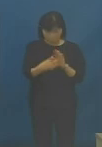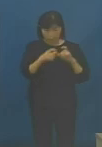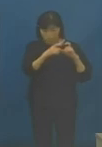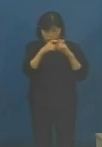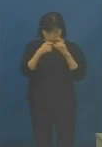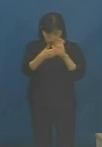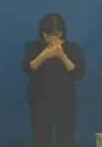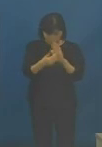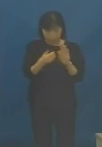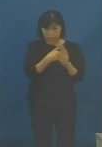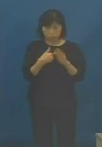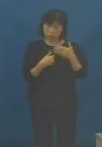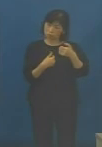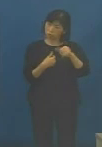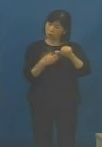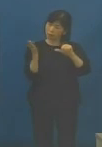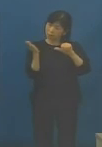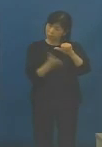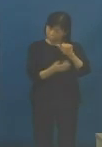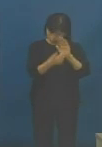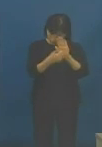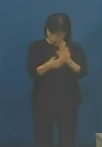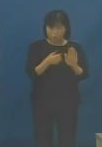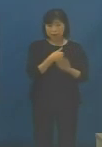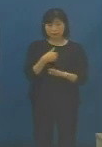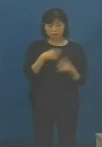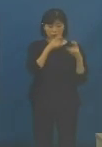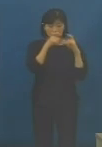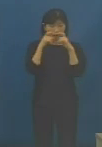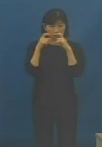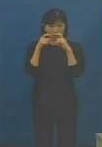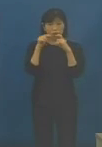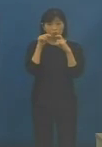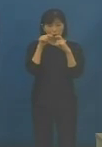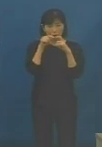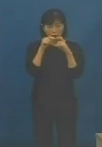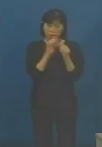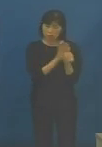95% カットするマスク、そういうものなど の支援をしたり、それから、